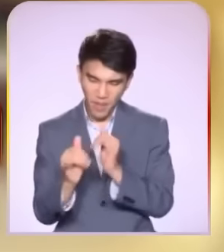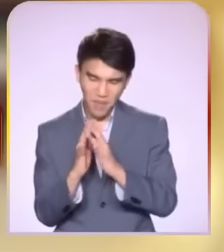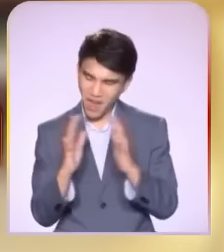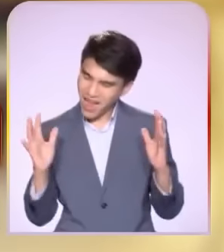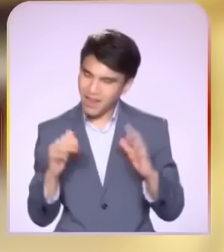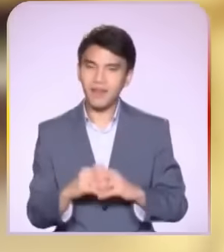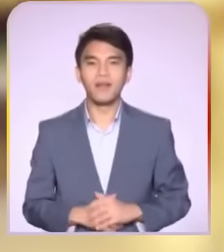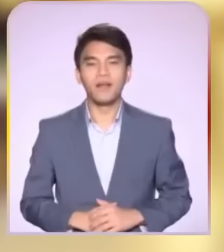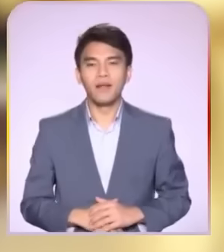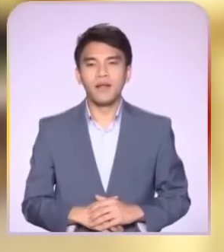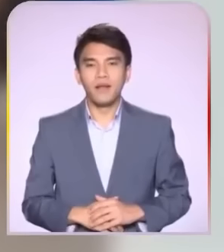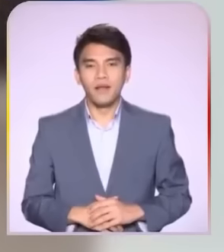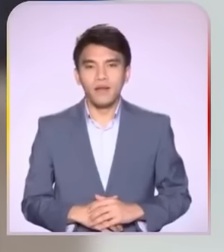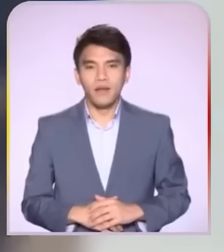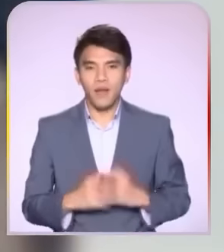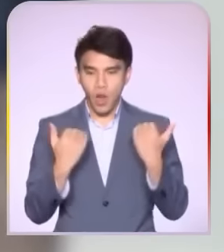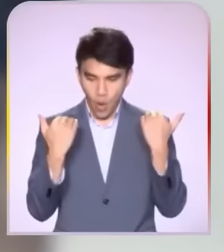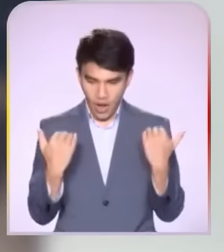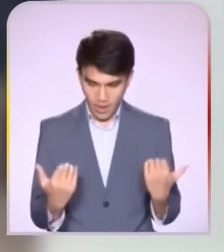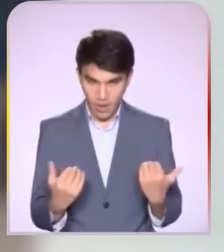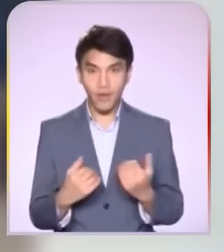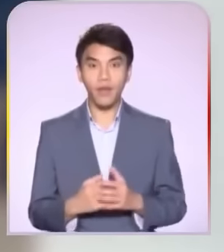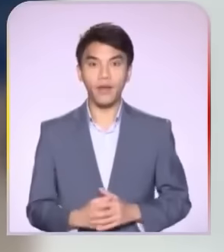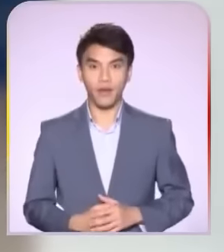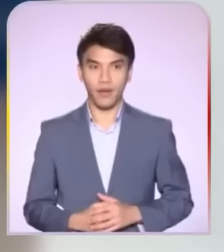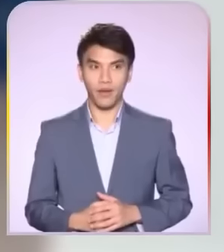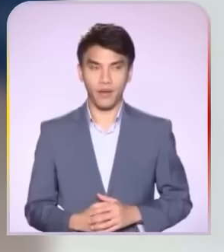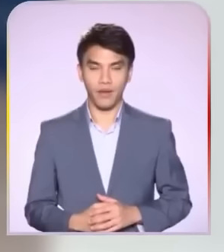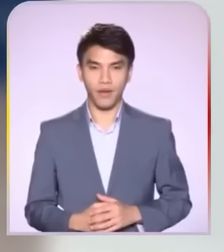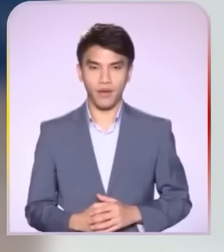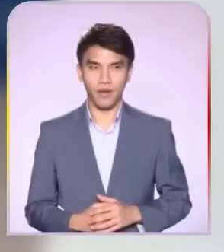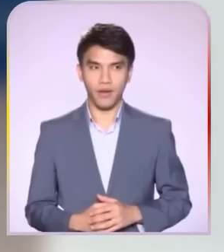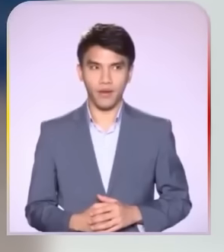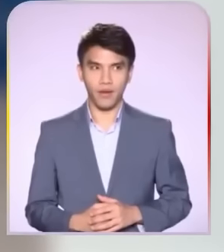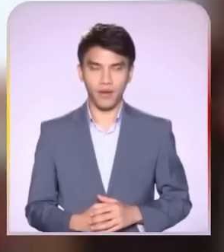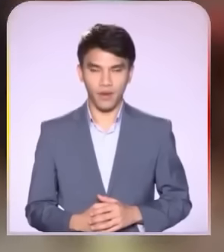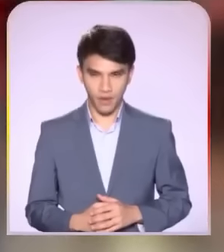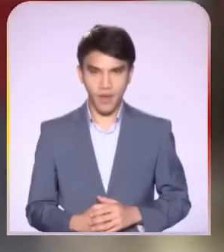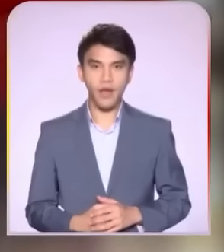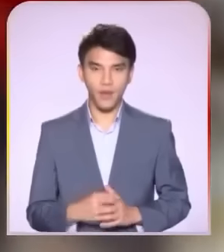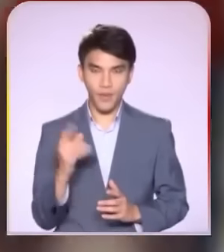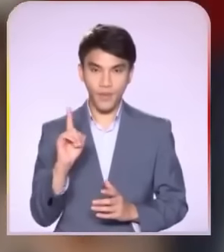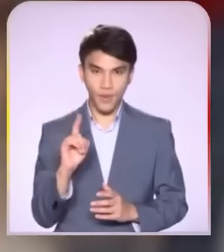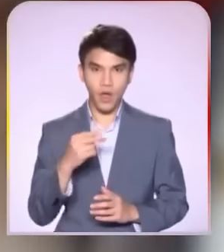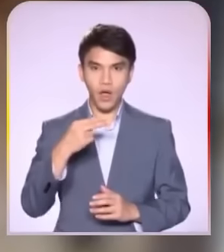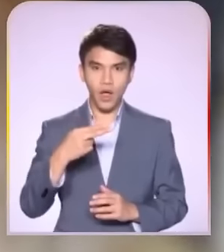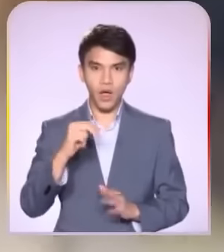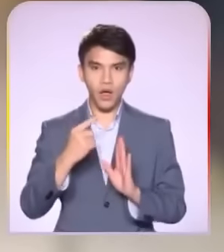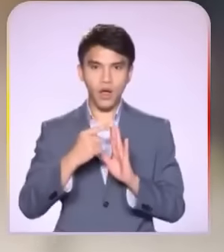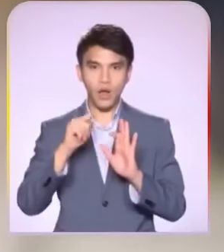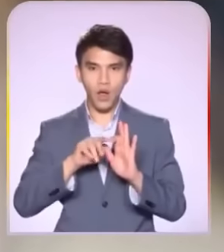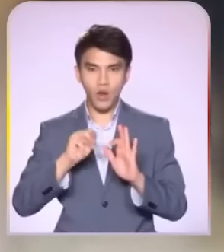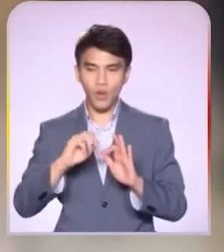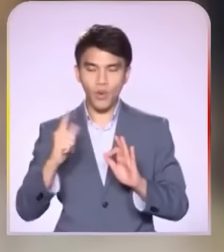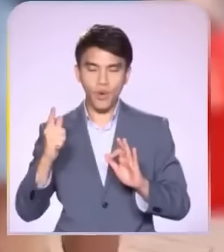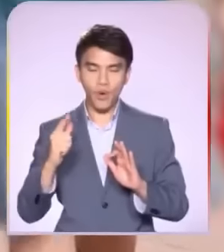นมากนั่นเองนะคะ ในขณะเดียวกันนะฮะวันนี้นะครับผมขออนุญาตเอ่ยถึงคุณหนุ่มกัญชัยหน่อยนะฮะรายการของคุณหนุ่มกัญชัยได้ส่ง